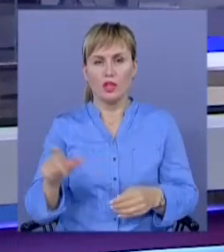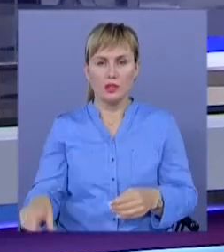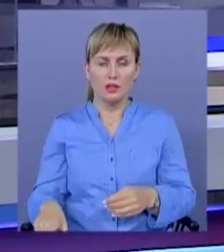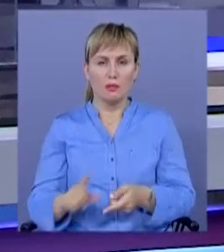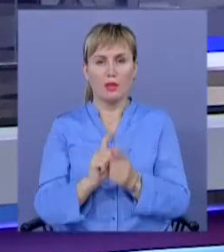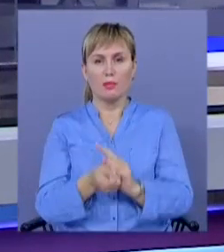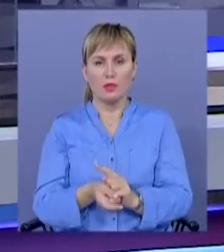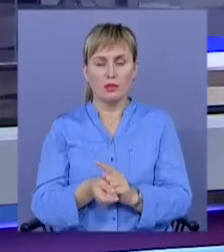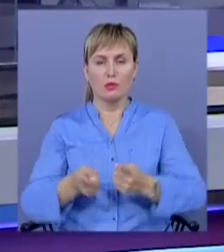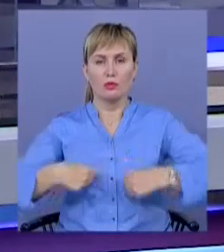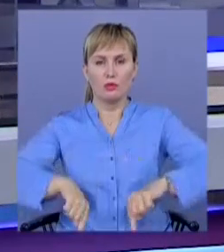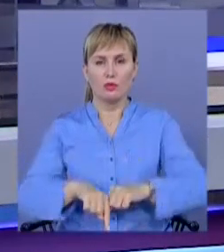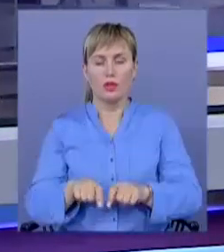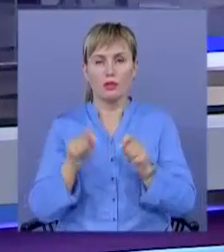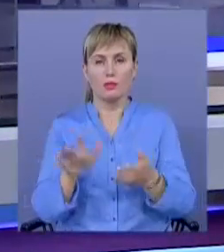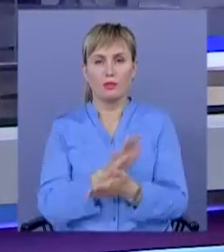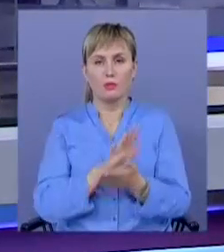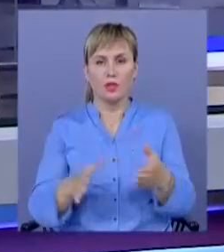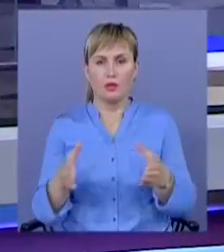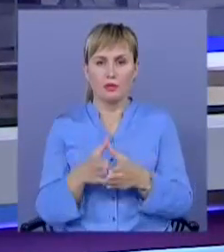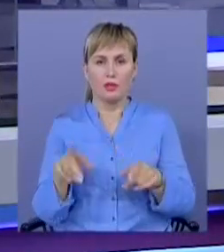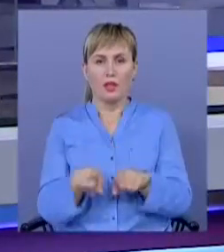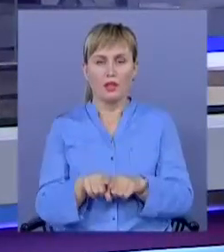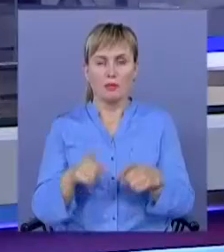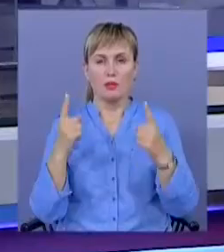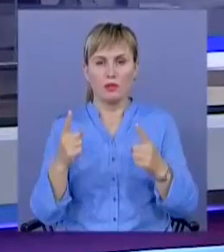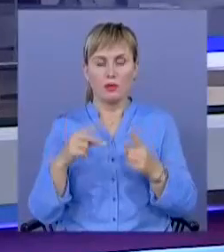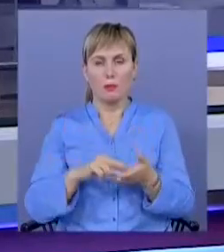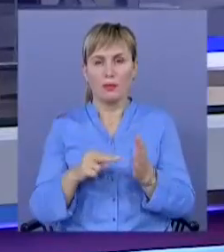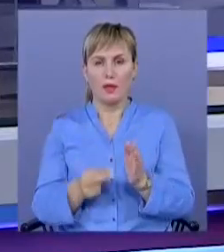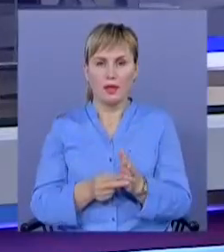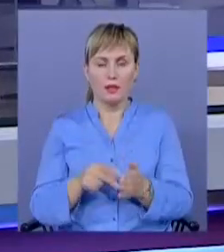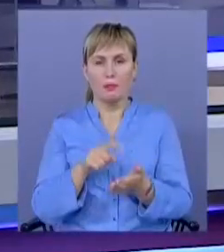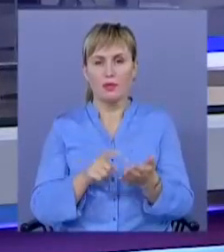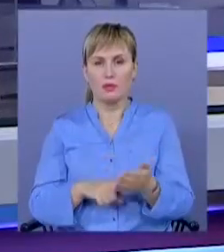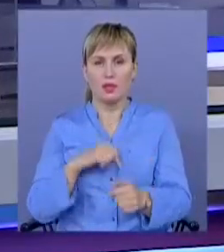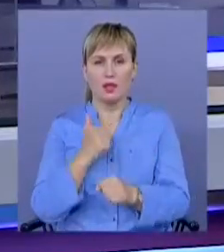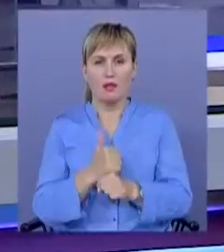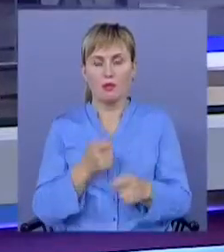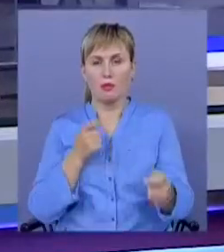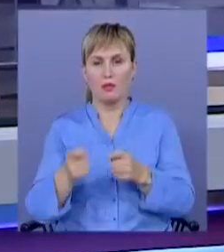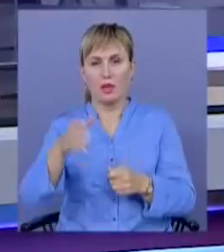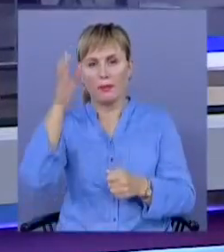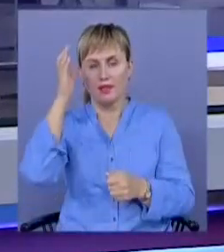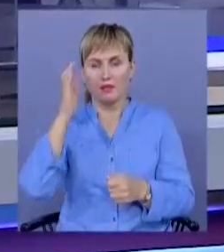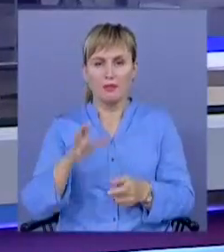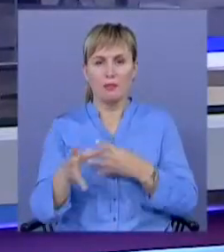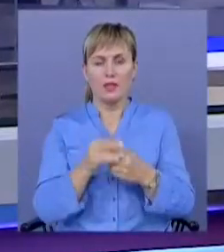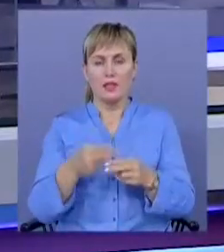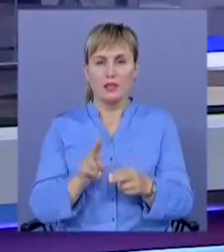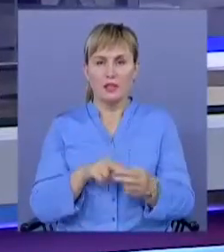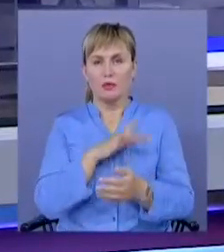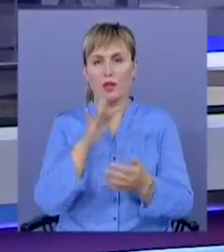При образовательных учреждениях откроют бесплатные кружки. Такими грандиозными планами поделилась глава управления образования. Вместе с тем